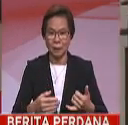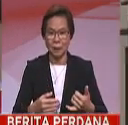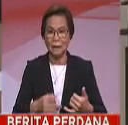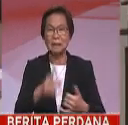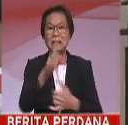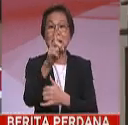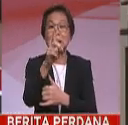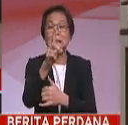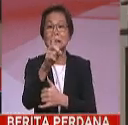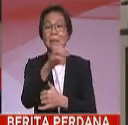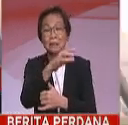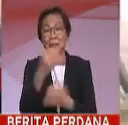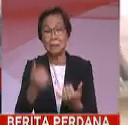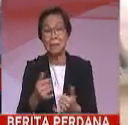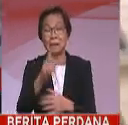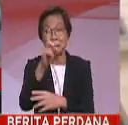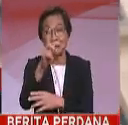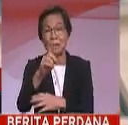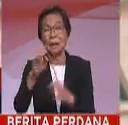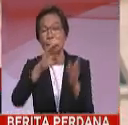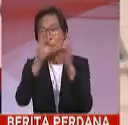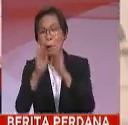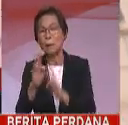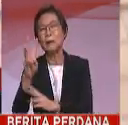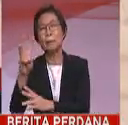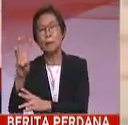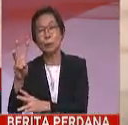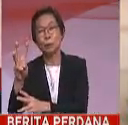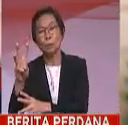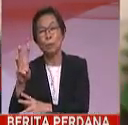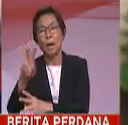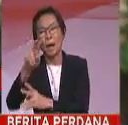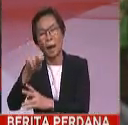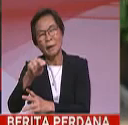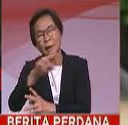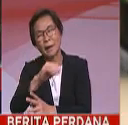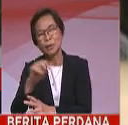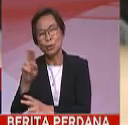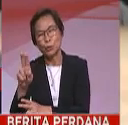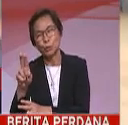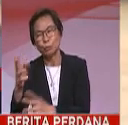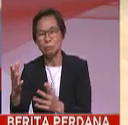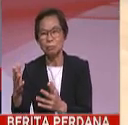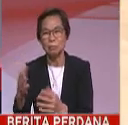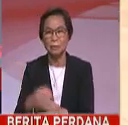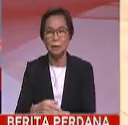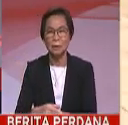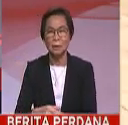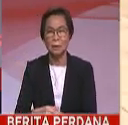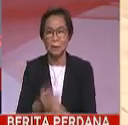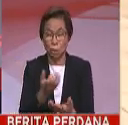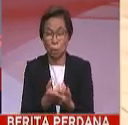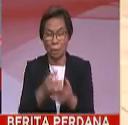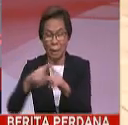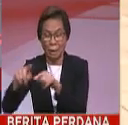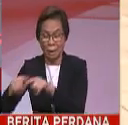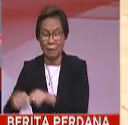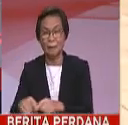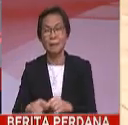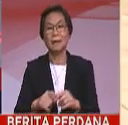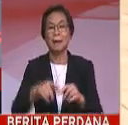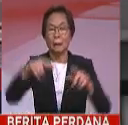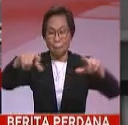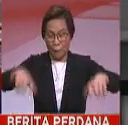berbentuk V, dan juga berbentuk W, L dan juga U. Jadi, apabila dilaksanakan PKP